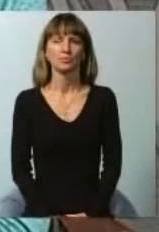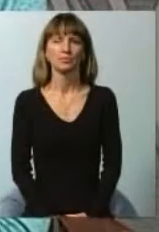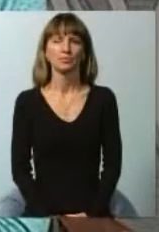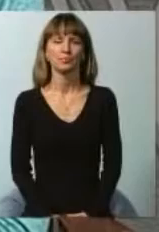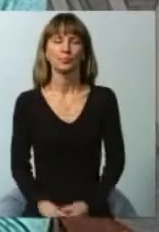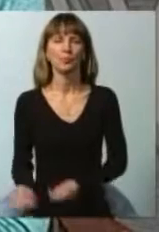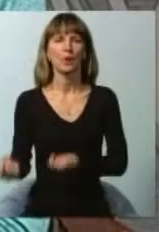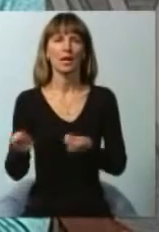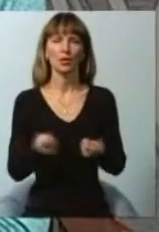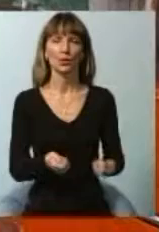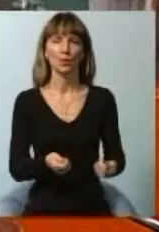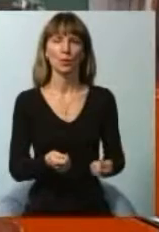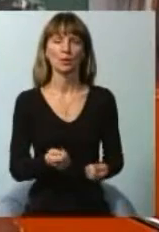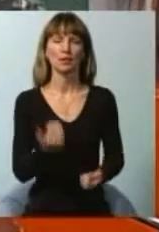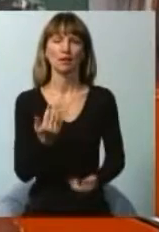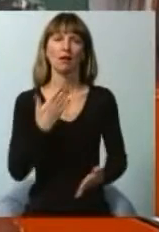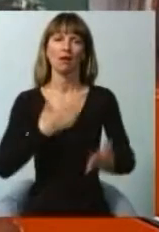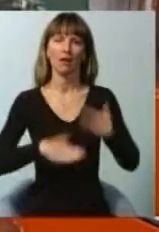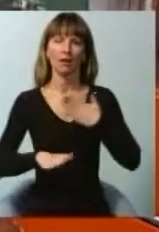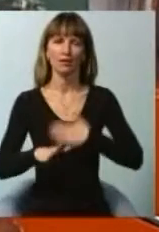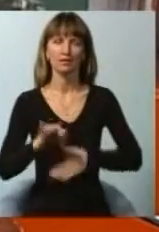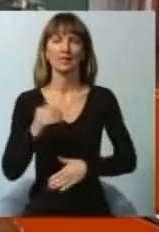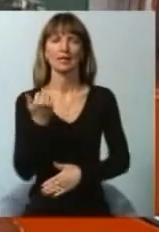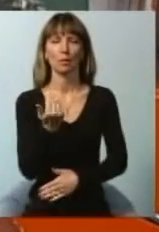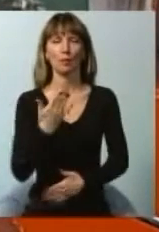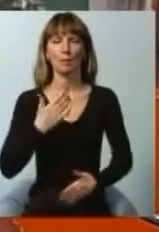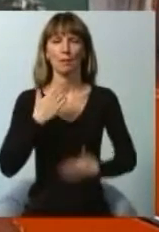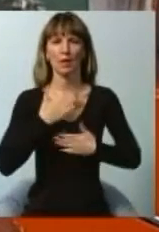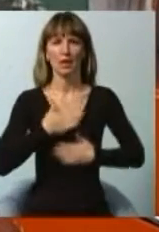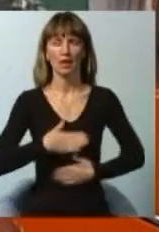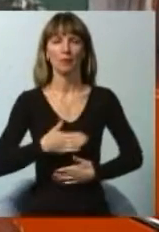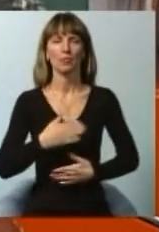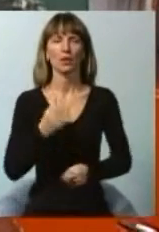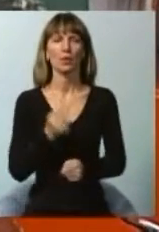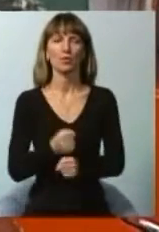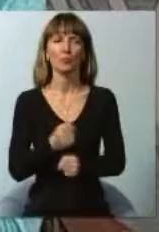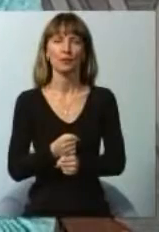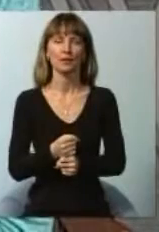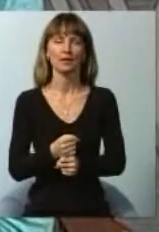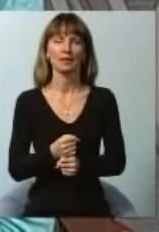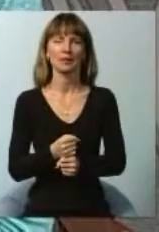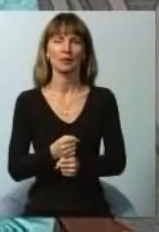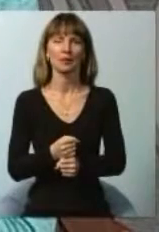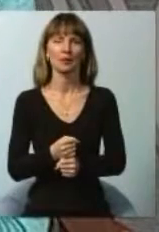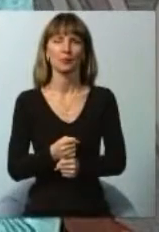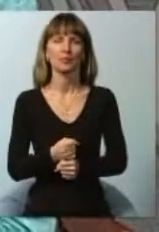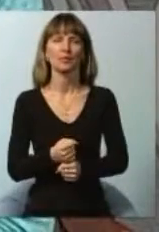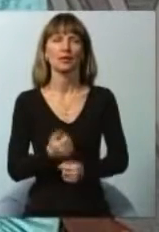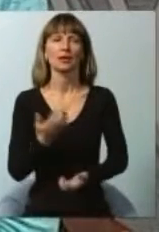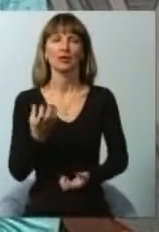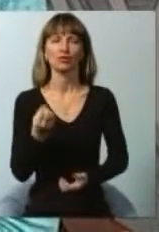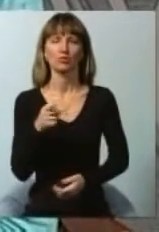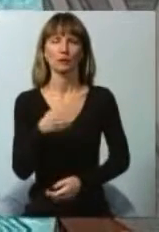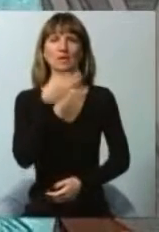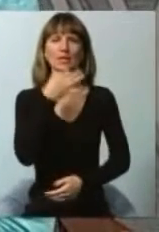він приносить їй радість, і йому приємно робити. А ще я тобі, так, дійсно, а ще я тобі